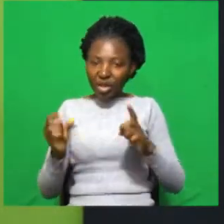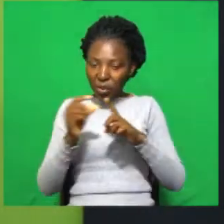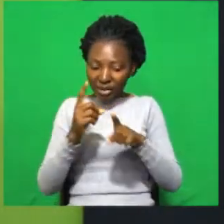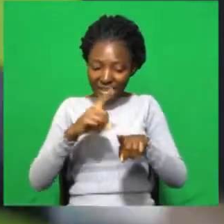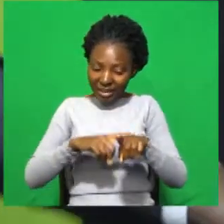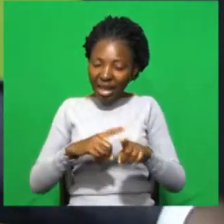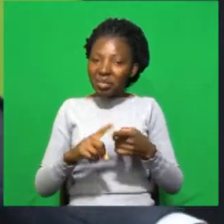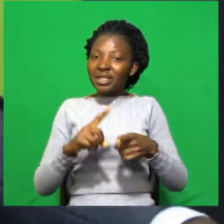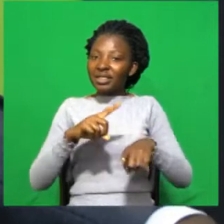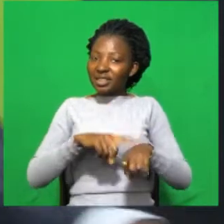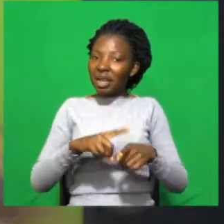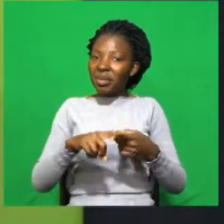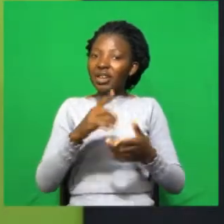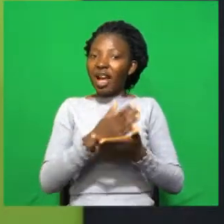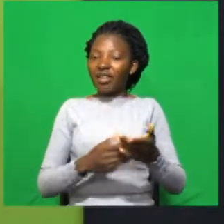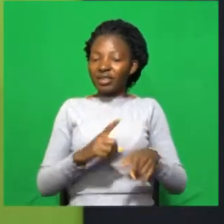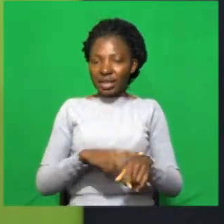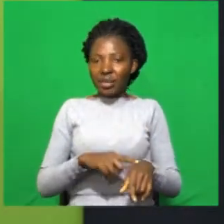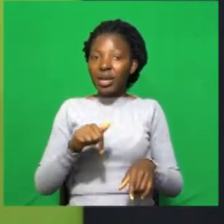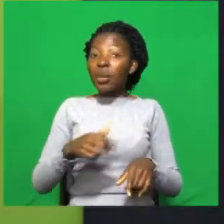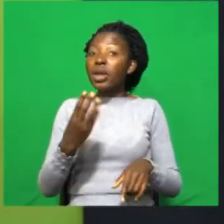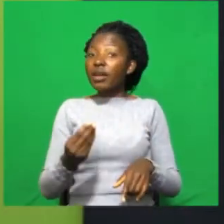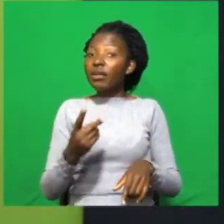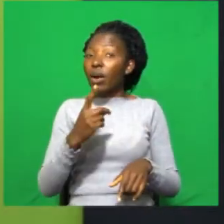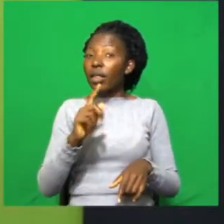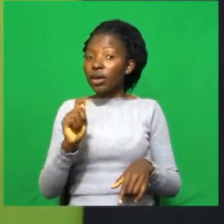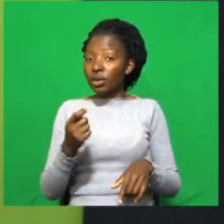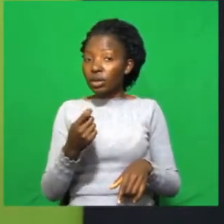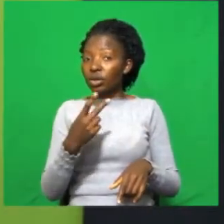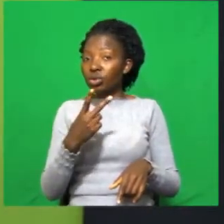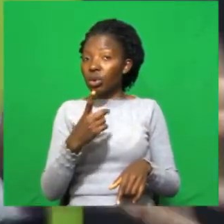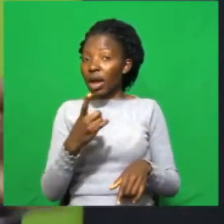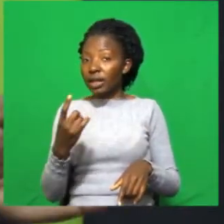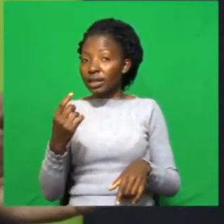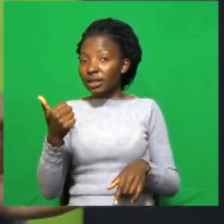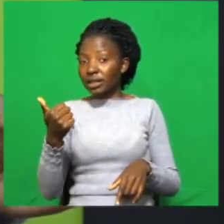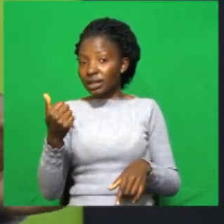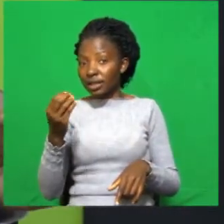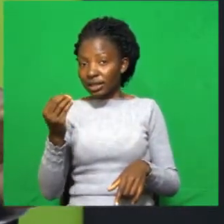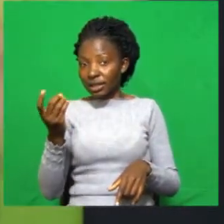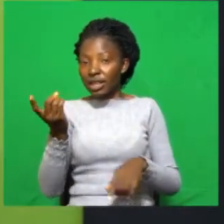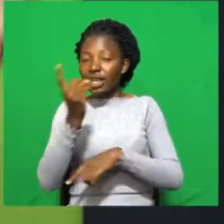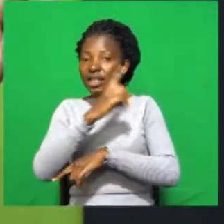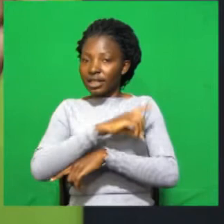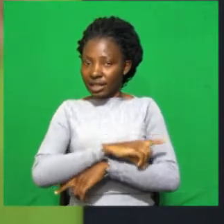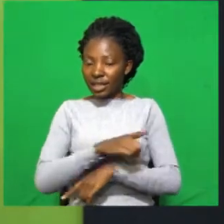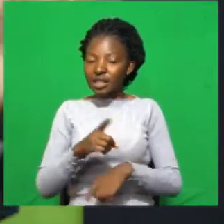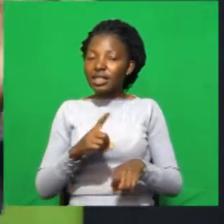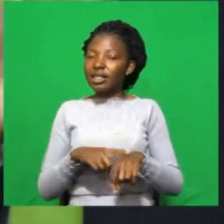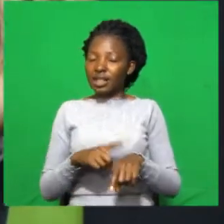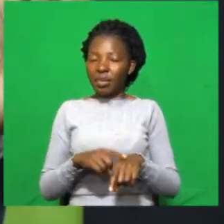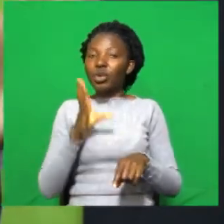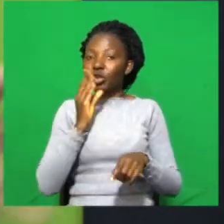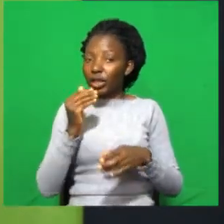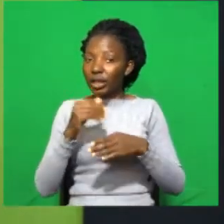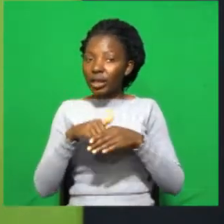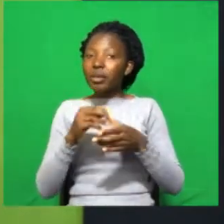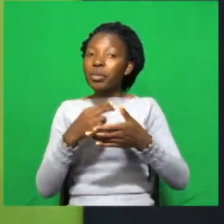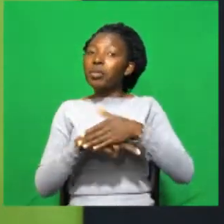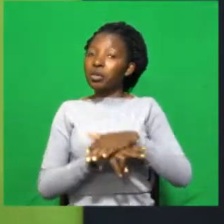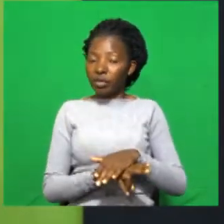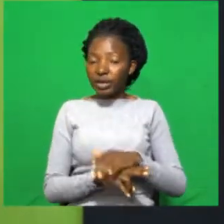nguva, chisudurudzai. Tasara taane 1260 days. Ndonguva yekutaurwa yechiprofita